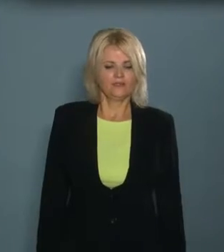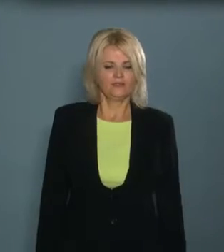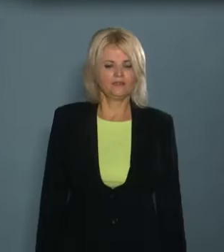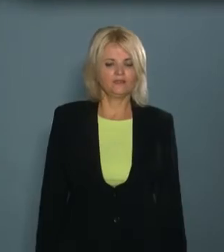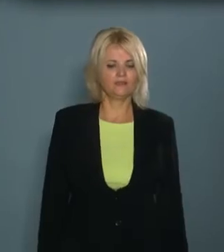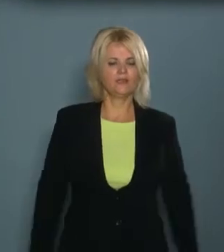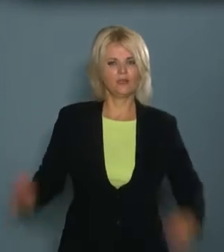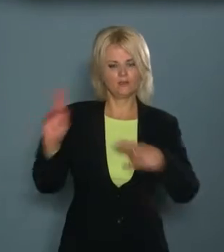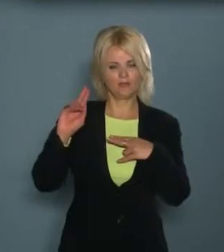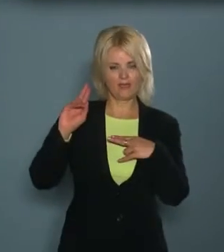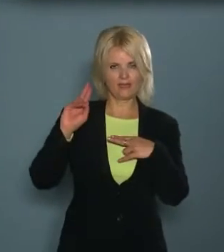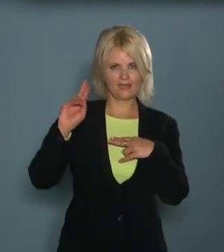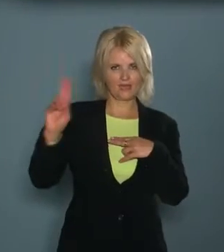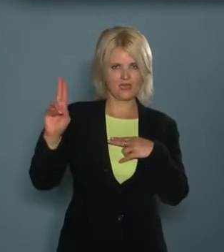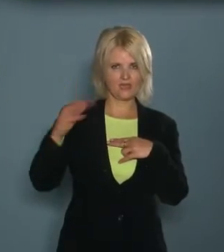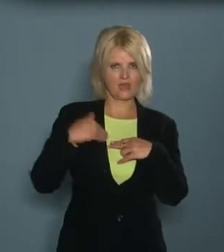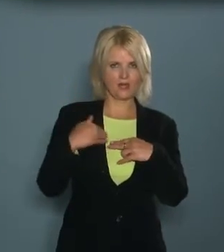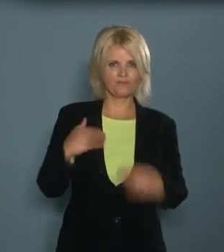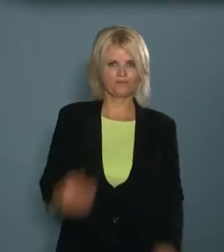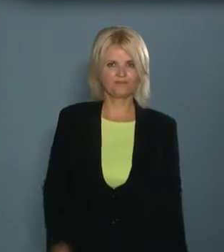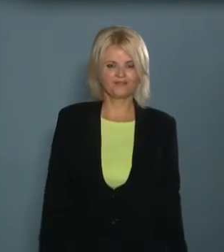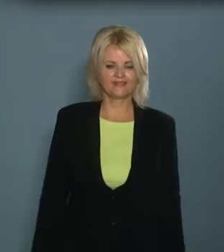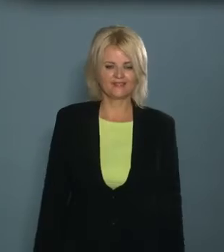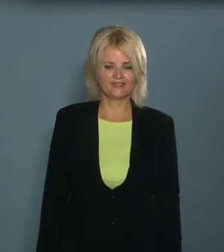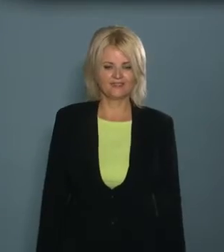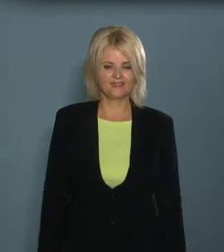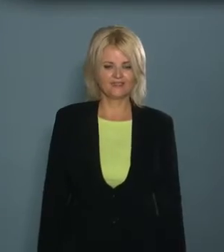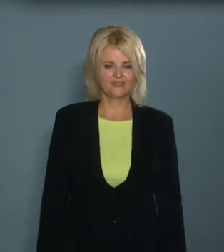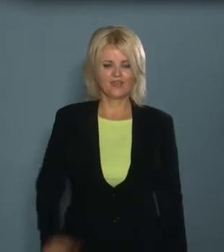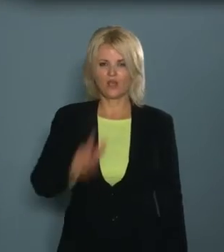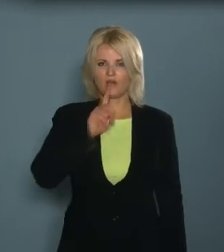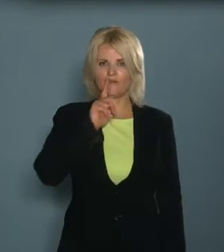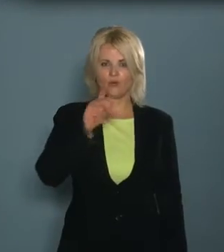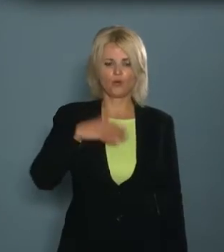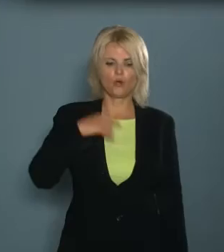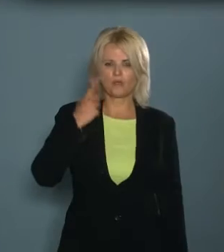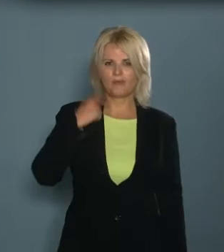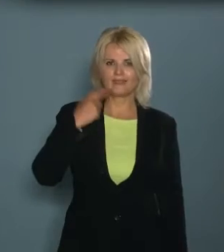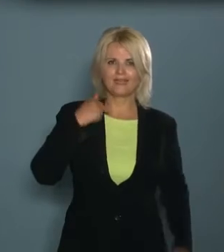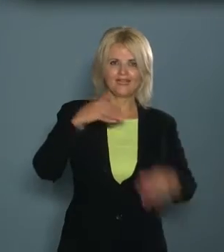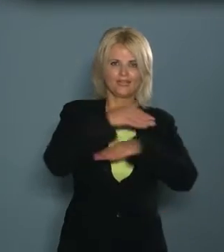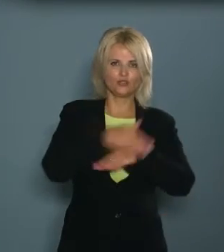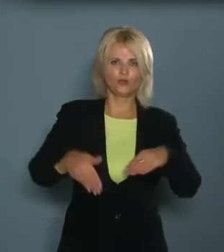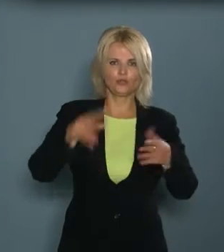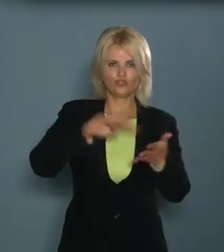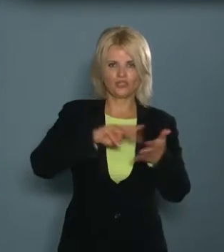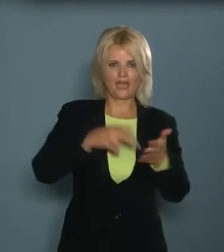Én megígérem, sőt megesküszöm itt mindjárt az elején, hogy fogok én beszélni soros tervről